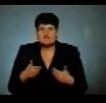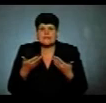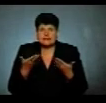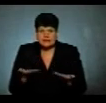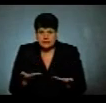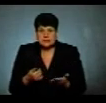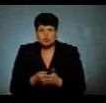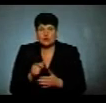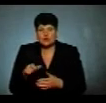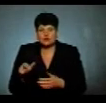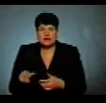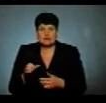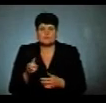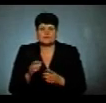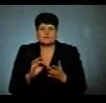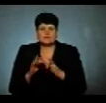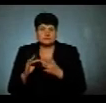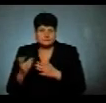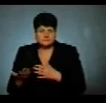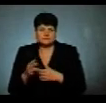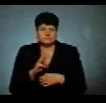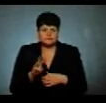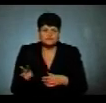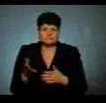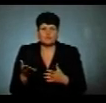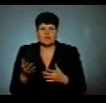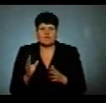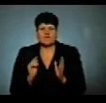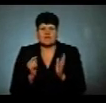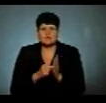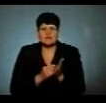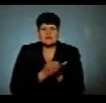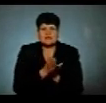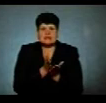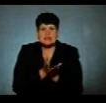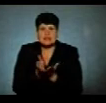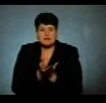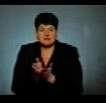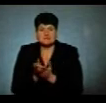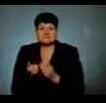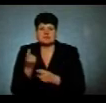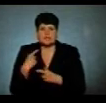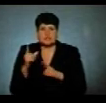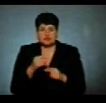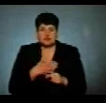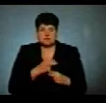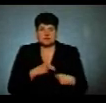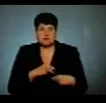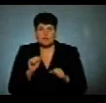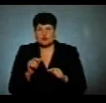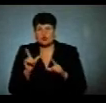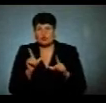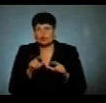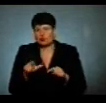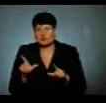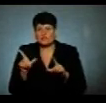до людей через соцмережі, через засоби масової інформації, вказувати напрямки, звідки доїжджають наші працівники. Можливо, люди, які йдуть в Тернополь,